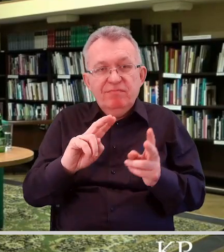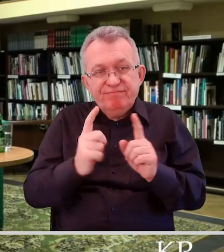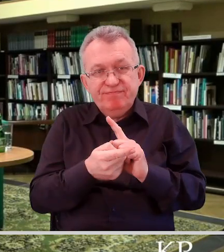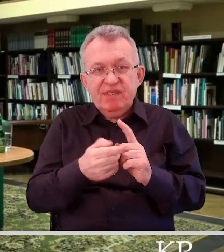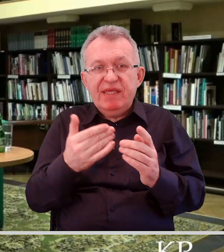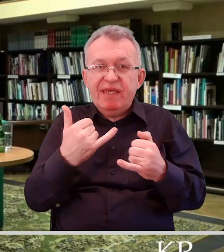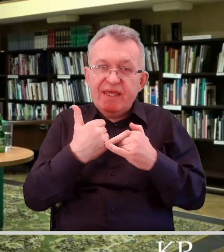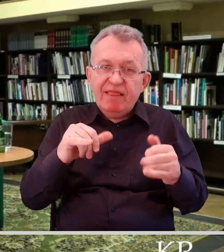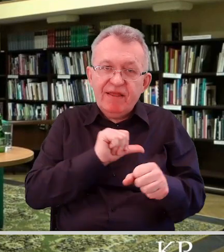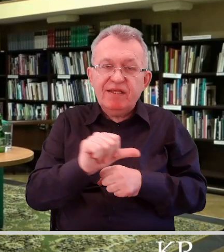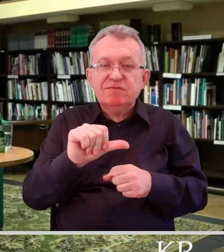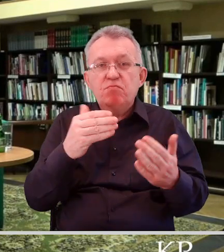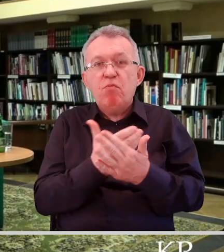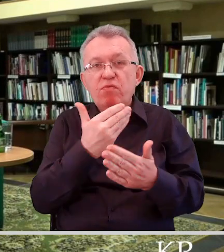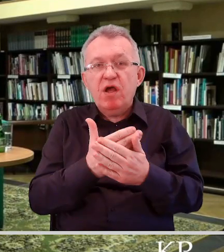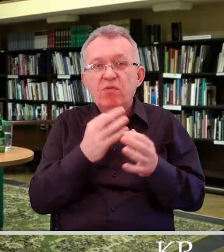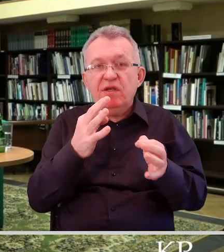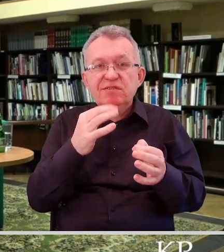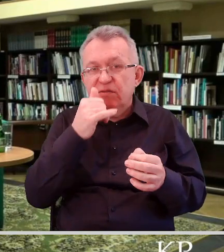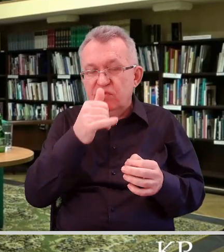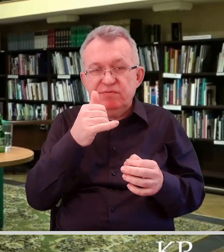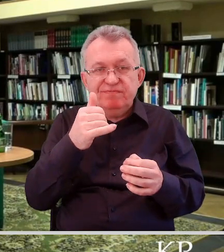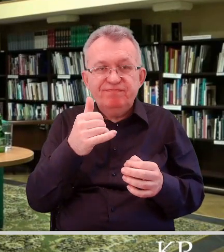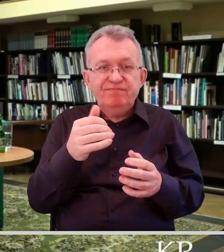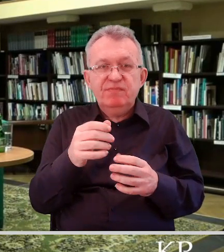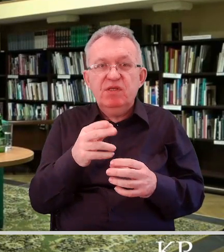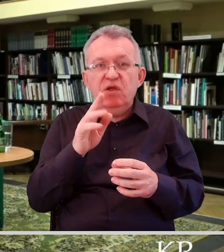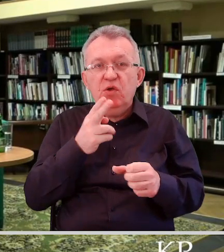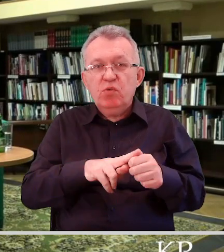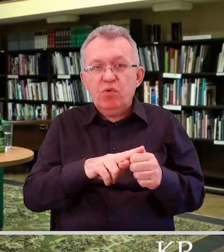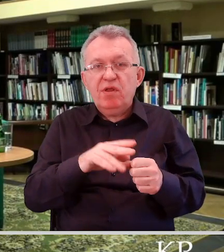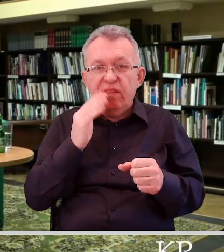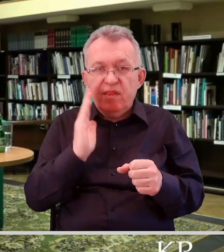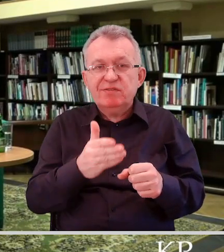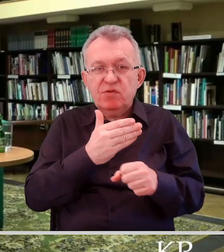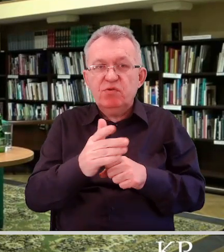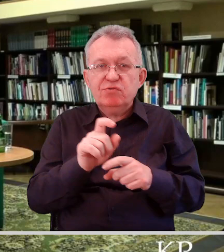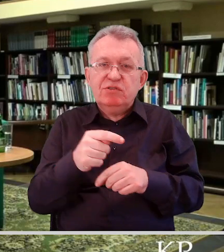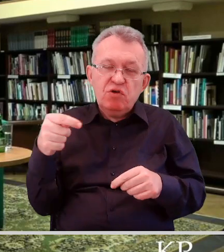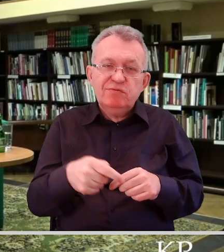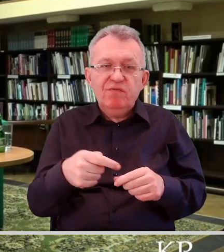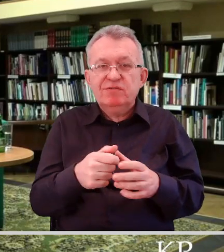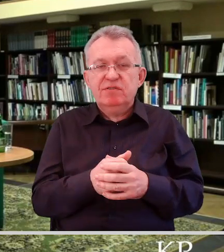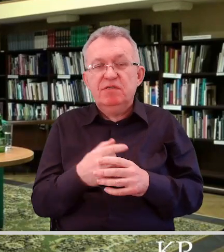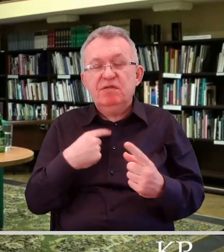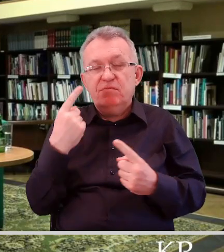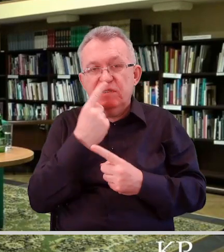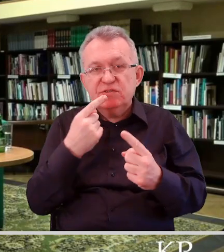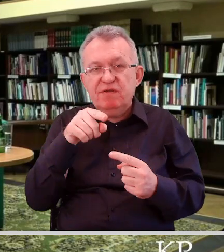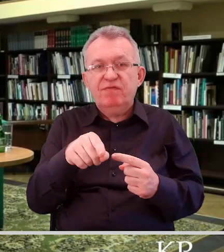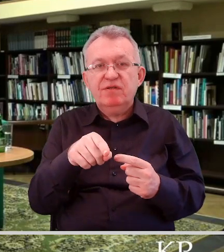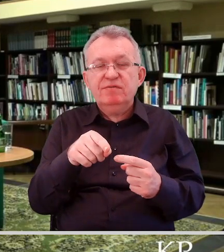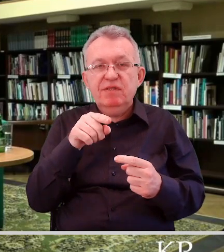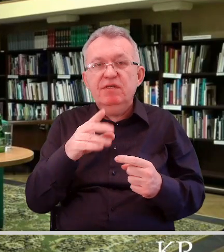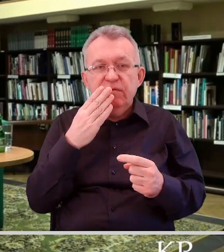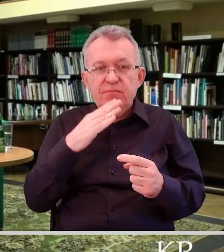jakaś inna jeszcze moda, której sobie w tej chwili nie mogę wyobrazić, która znów nas do czegoś zobowiąże. Mi się wydaje, że w tym